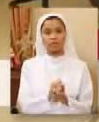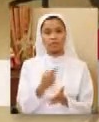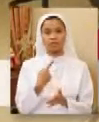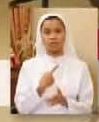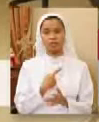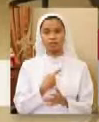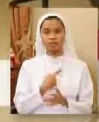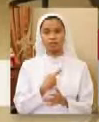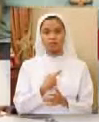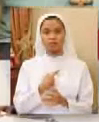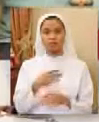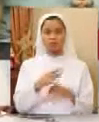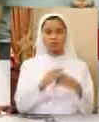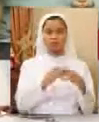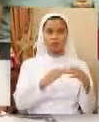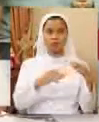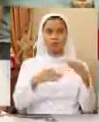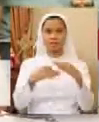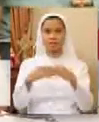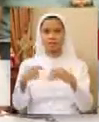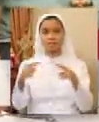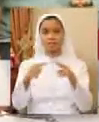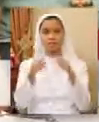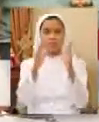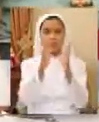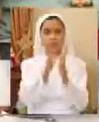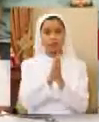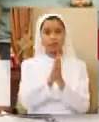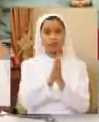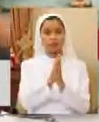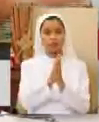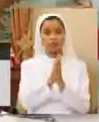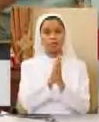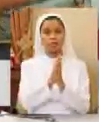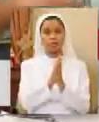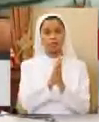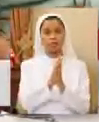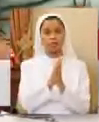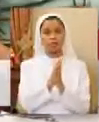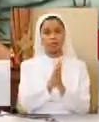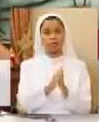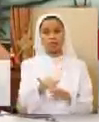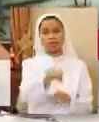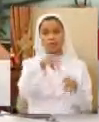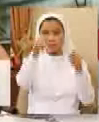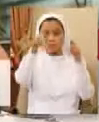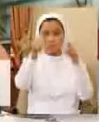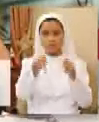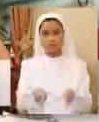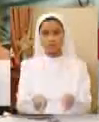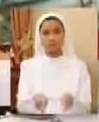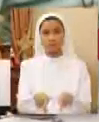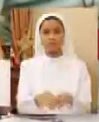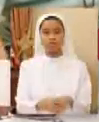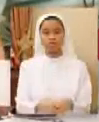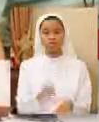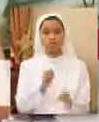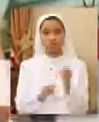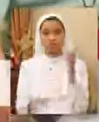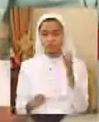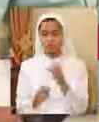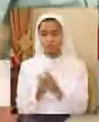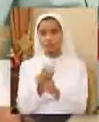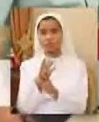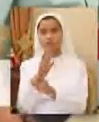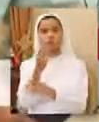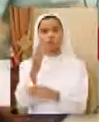silang formation sa pamibi, formation sa bilang persons, you know, paglaki para bumasa